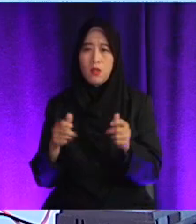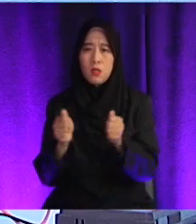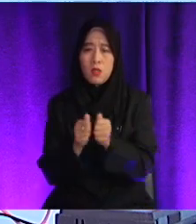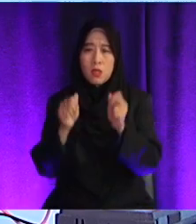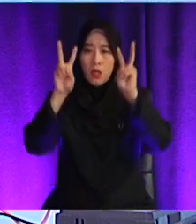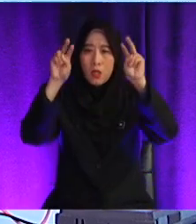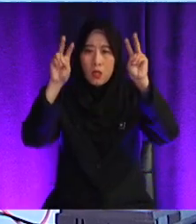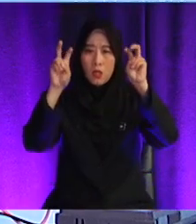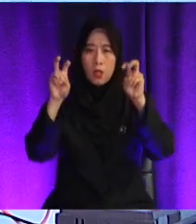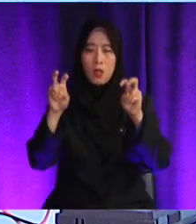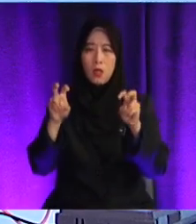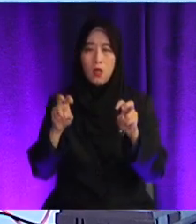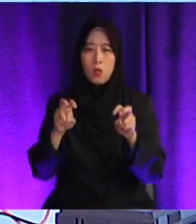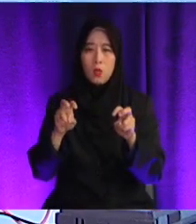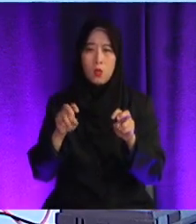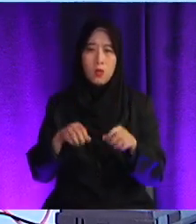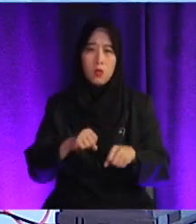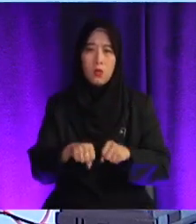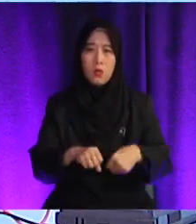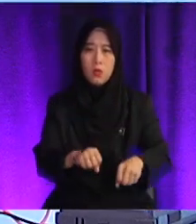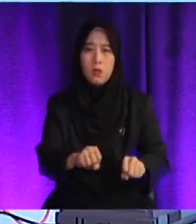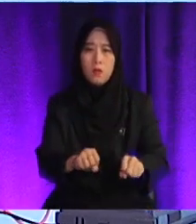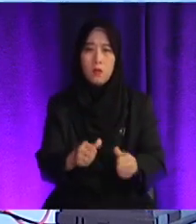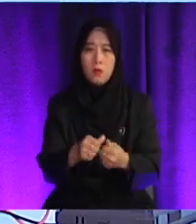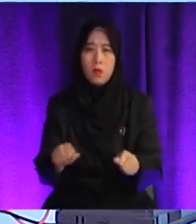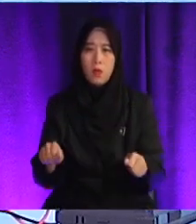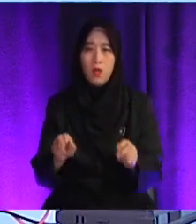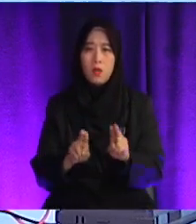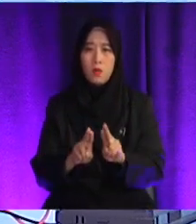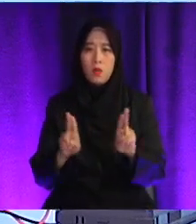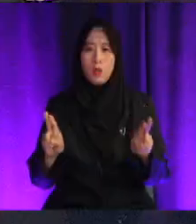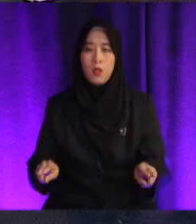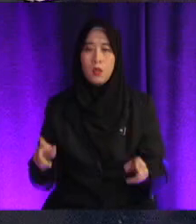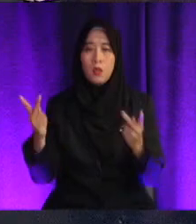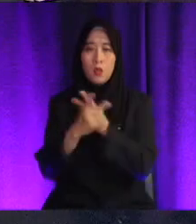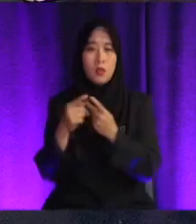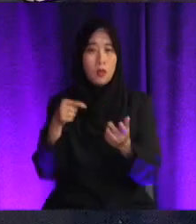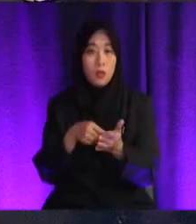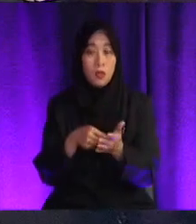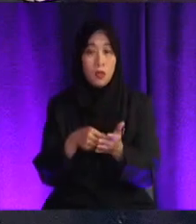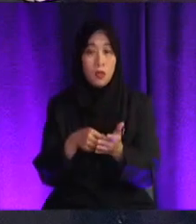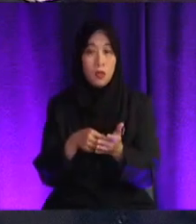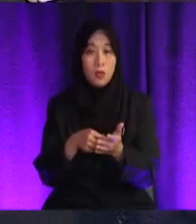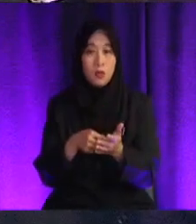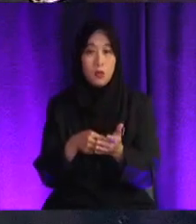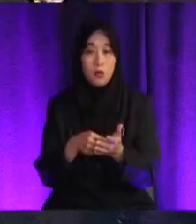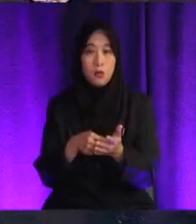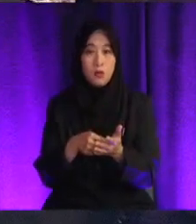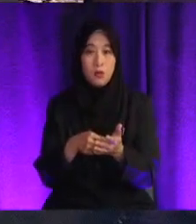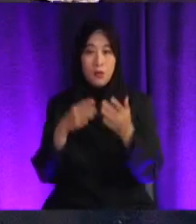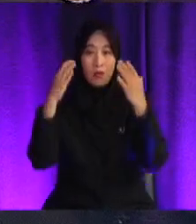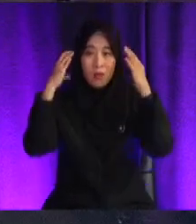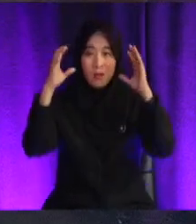menservis peralatan penyejukan dan penyamanan udara kali ini? Silakan, Cikgu Farida. Okey, saya terus mengajar. Tak boleh. Tak boleh.